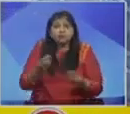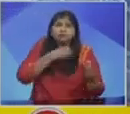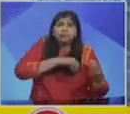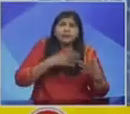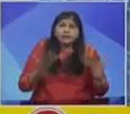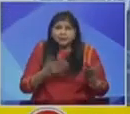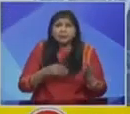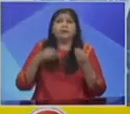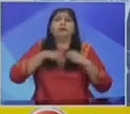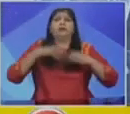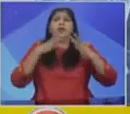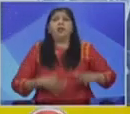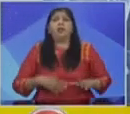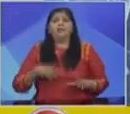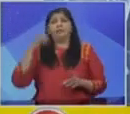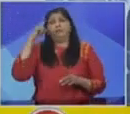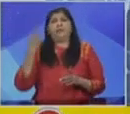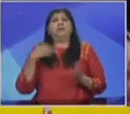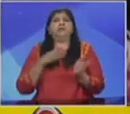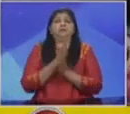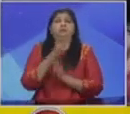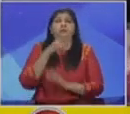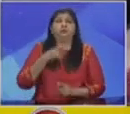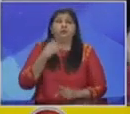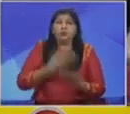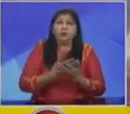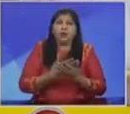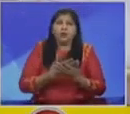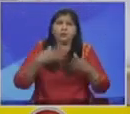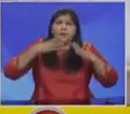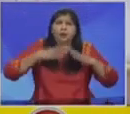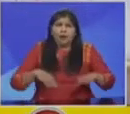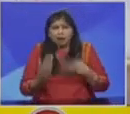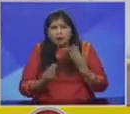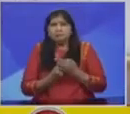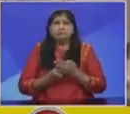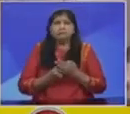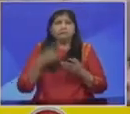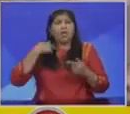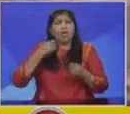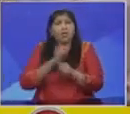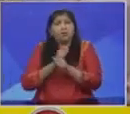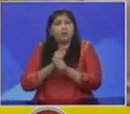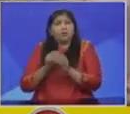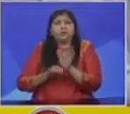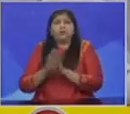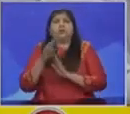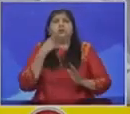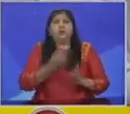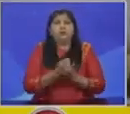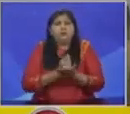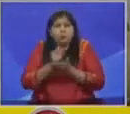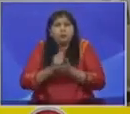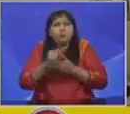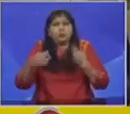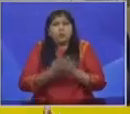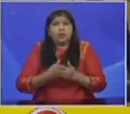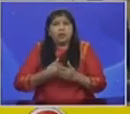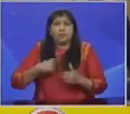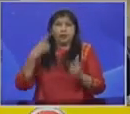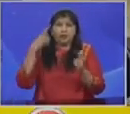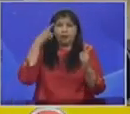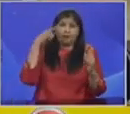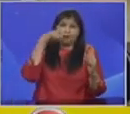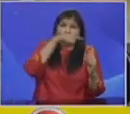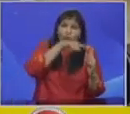को खुद ही तय करिए, अपने तौर तरीके भी खुद बनाइए और अपने लक्ष्य भी खुद